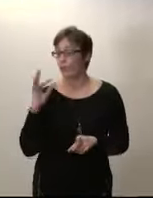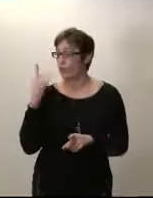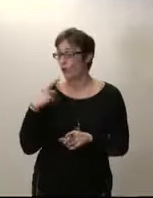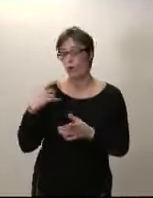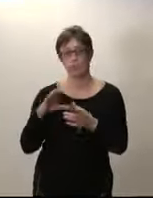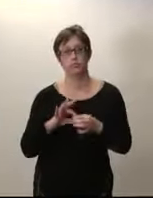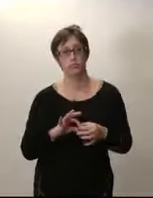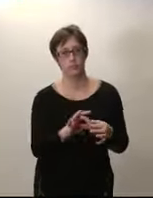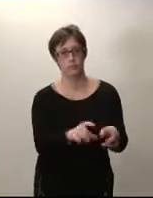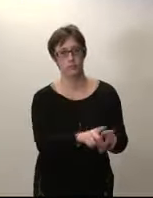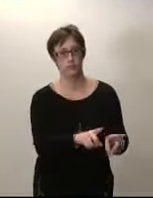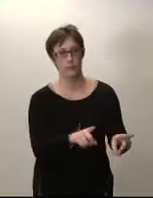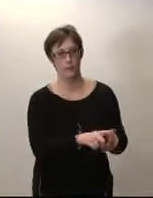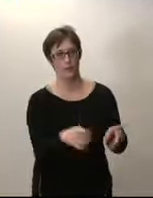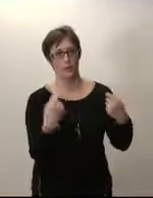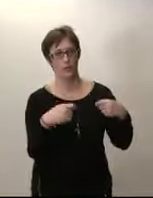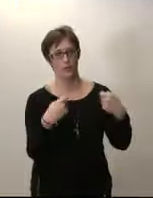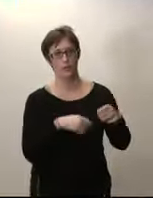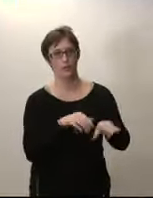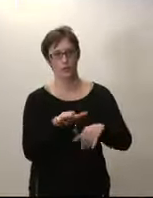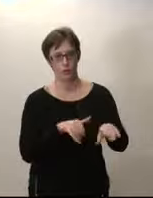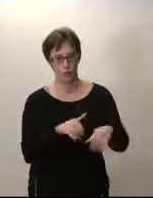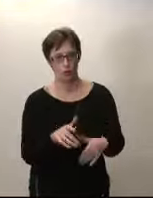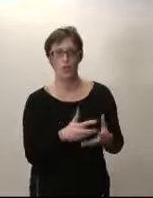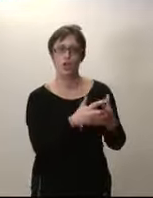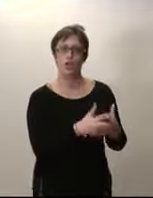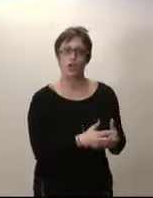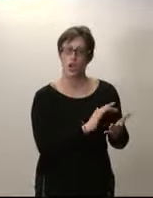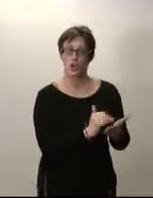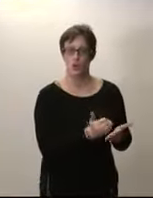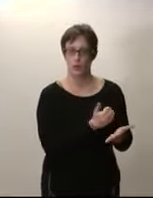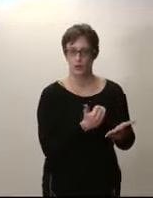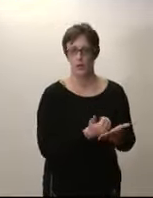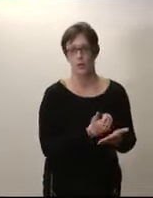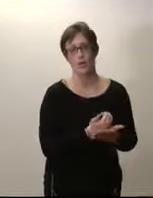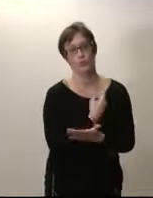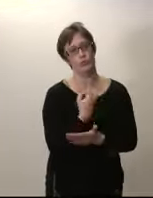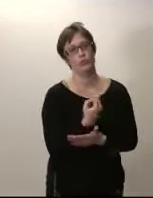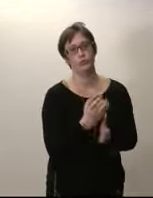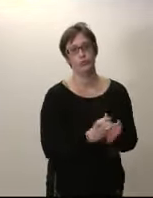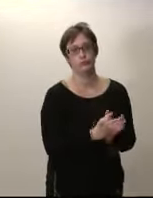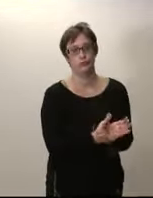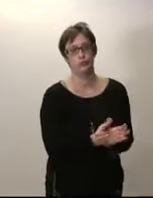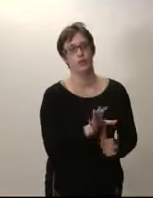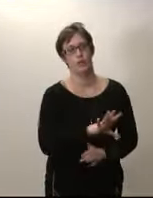la répartition des dépenses de fonctionnement, les charges de personnel qui représentent toujours